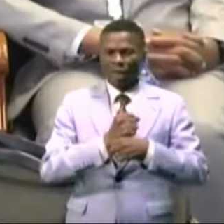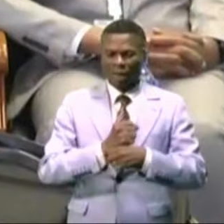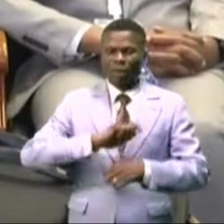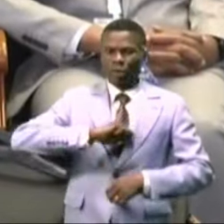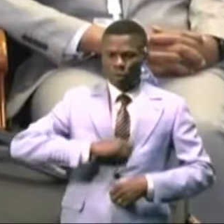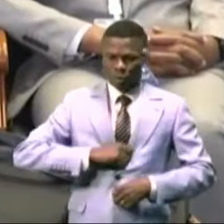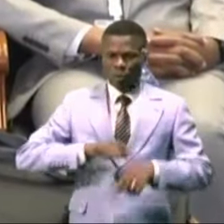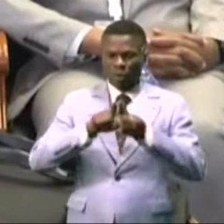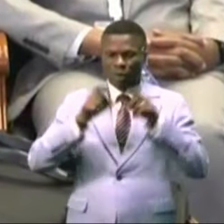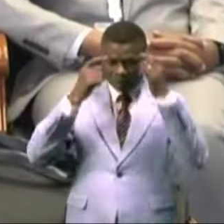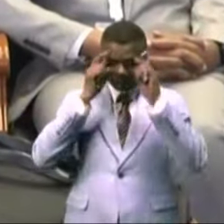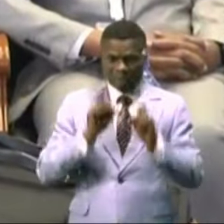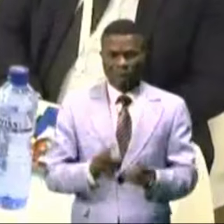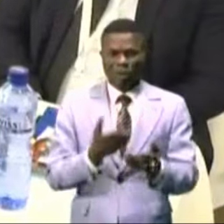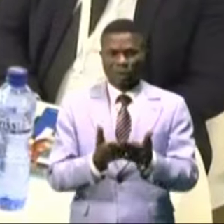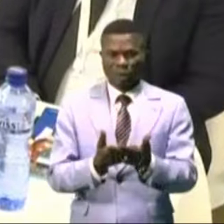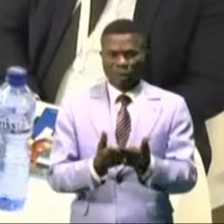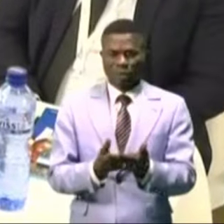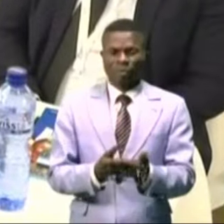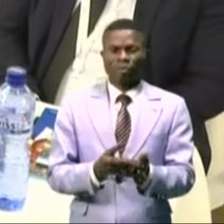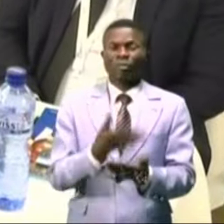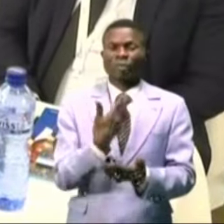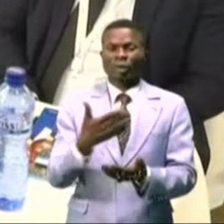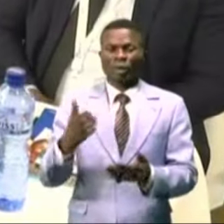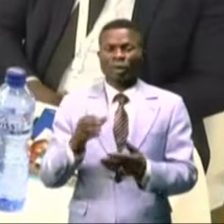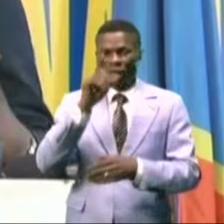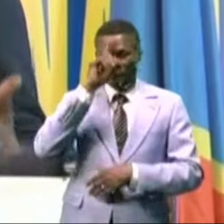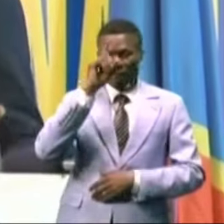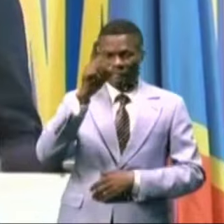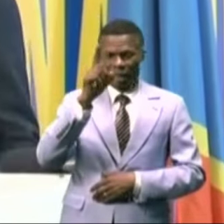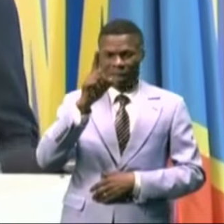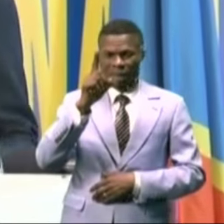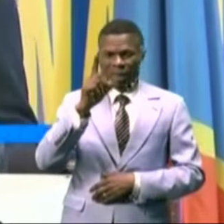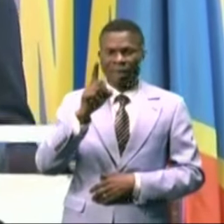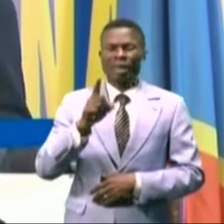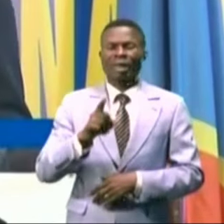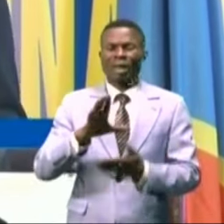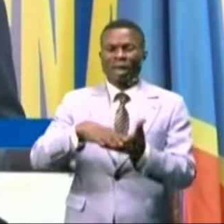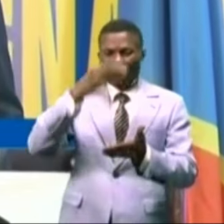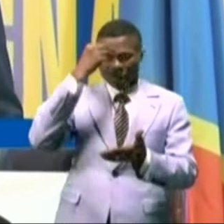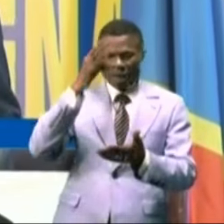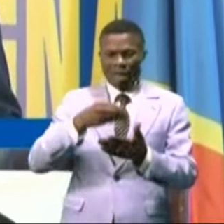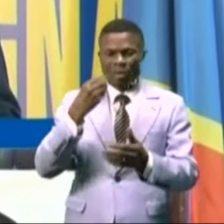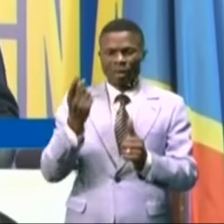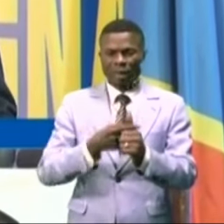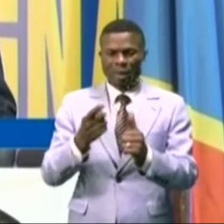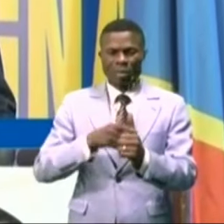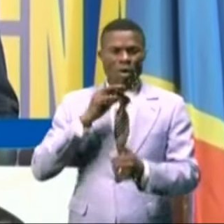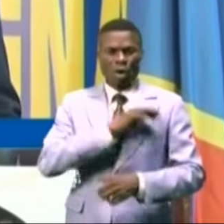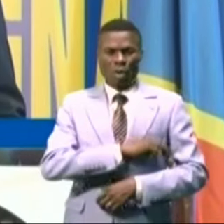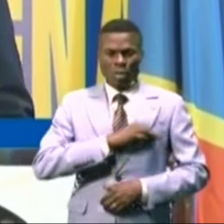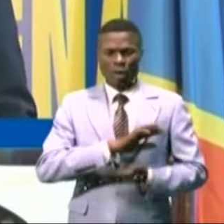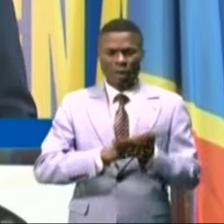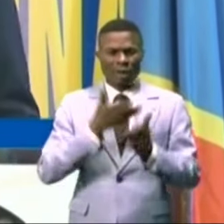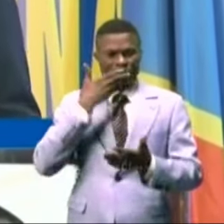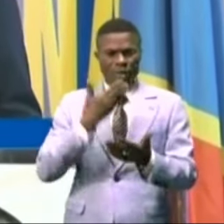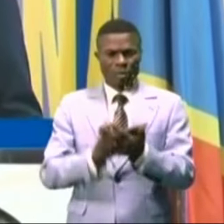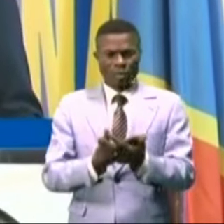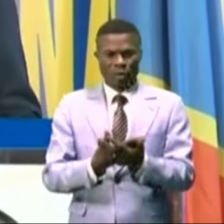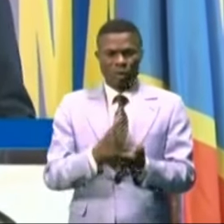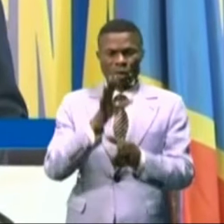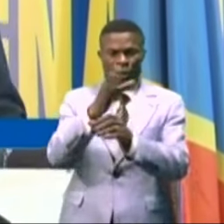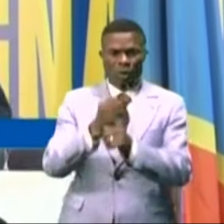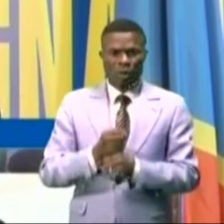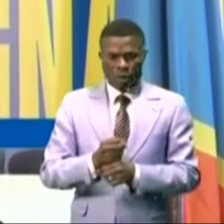et de détermination. L'outillage intellectuel donc et le réarmement moral que nous avons reçu resteront